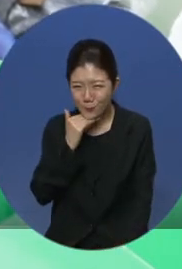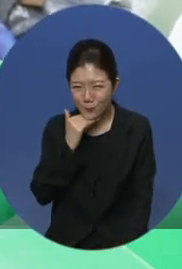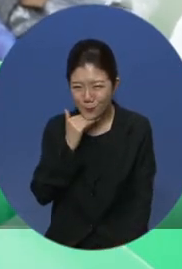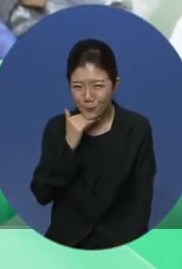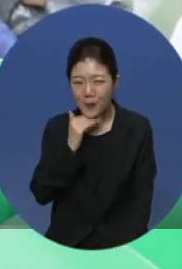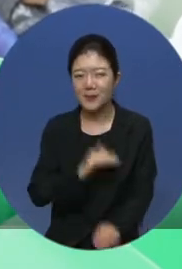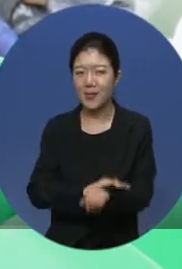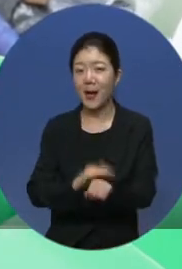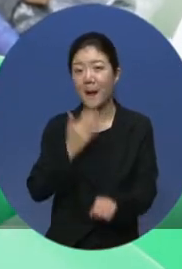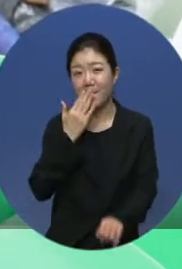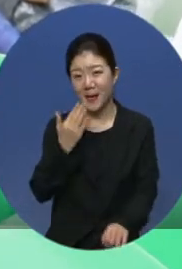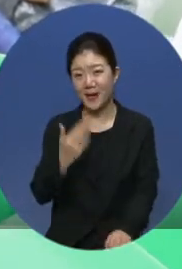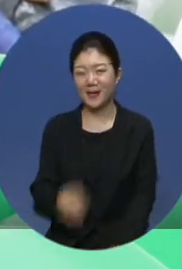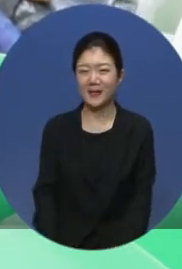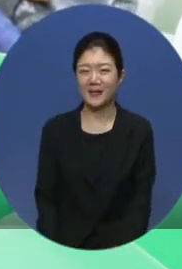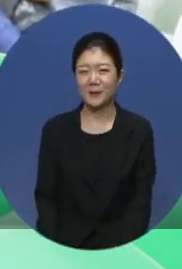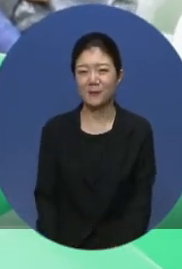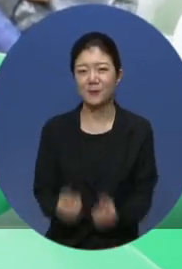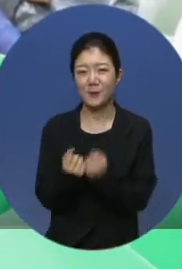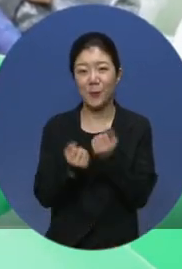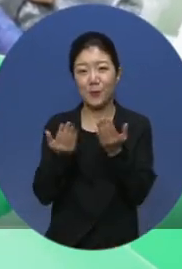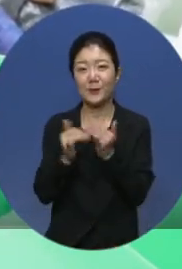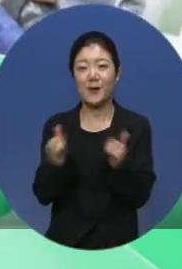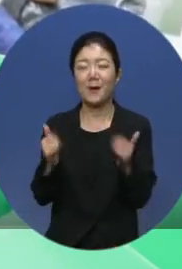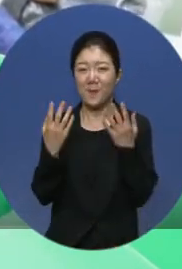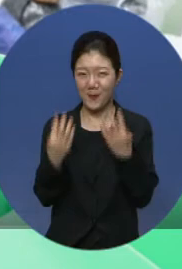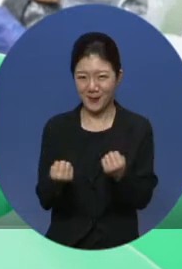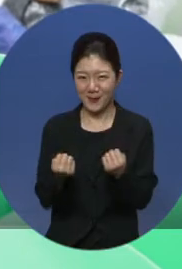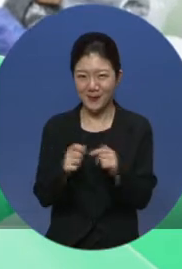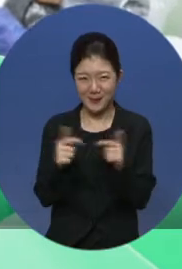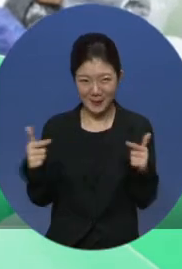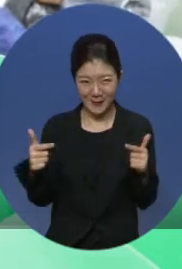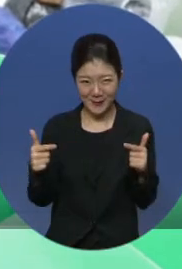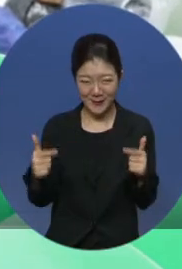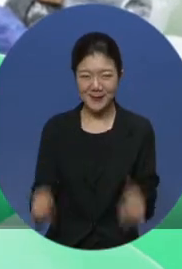이해 잘한다고 이렇게 해주시는 분들도 굉장히 많아졌어요.